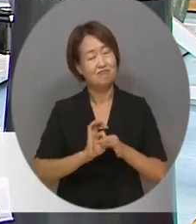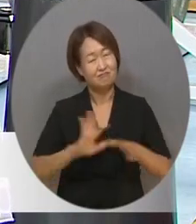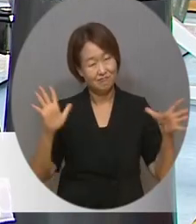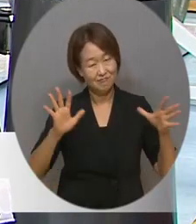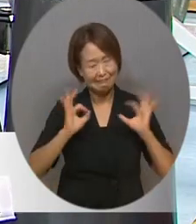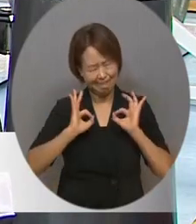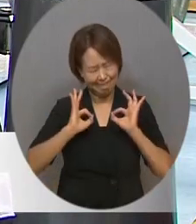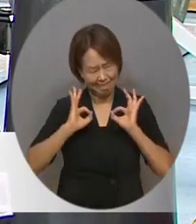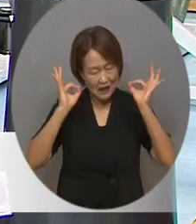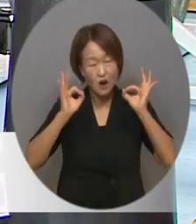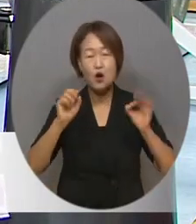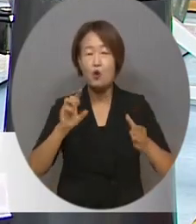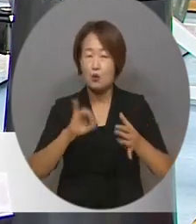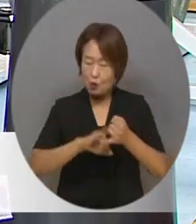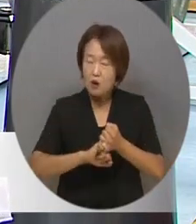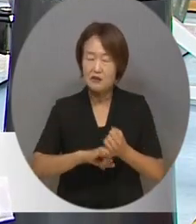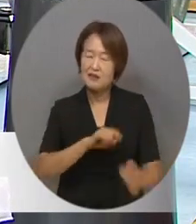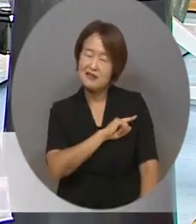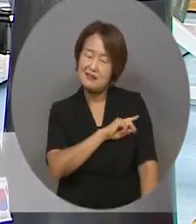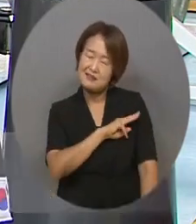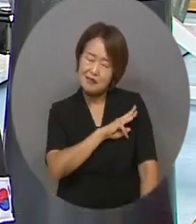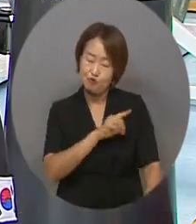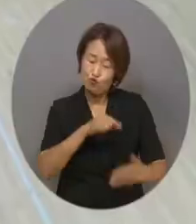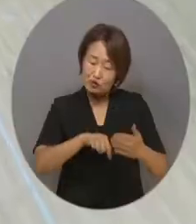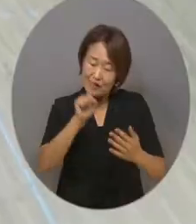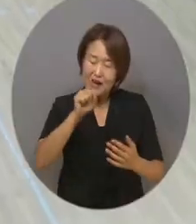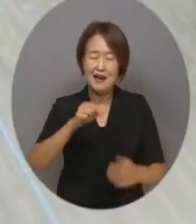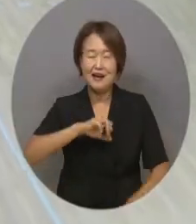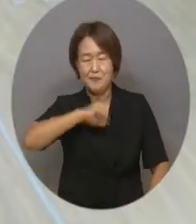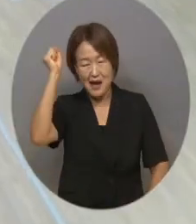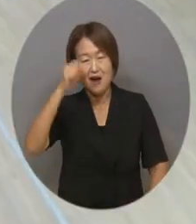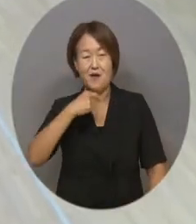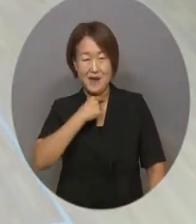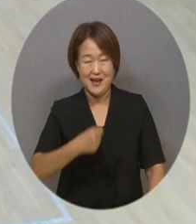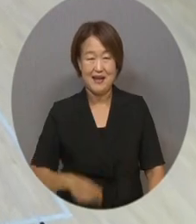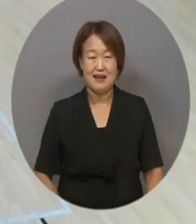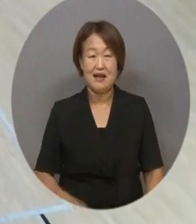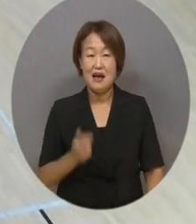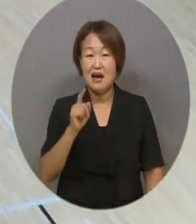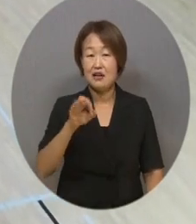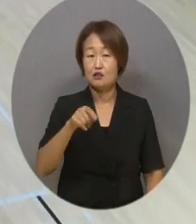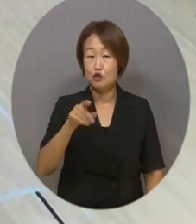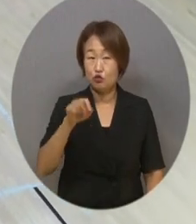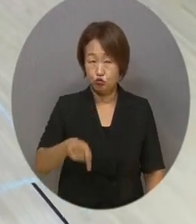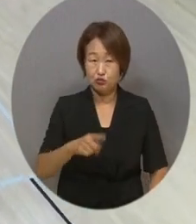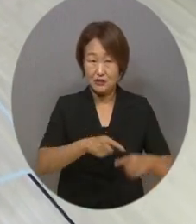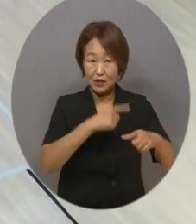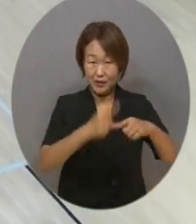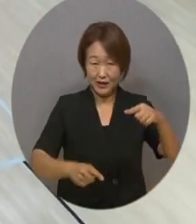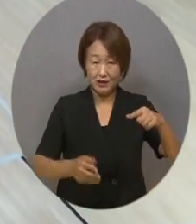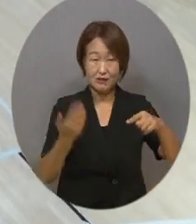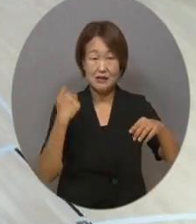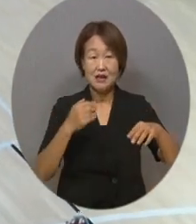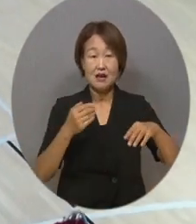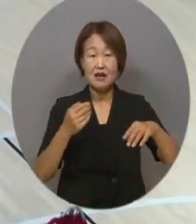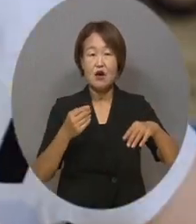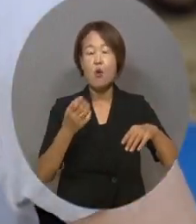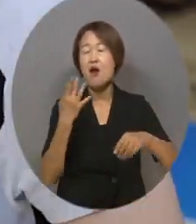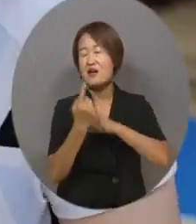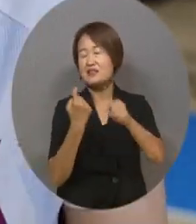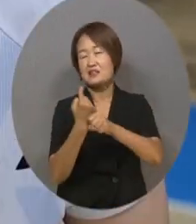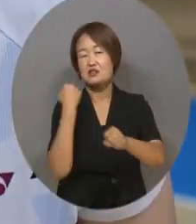최선을 다해서 꼭 메달을 따도록 노력하겠습니다. 앞서 항저우 대회는 지난해 10월 열릴